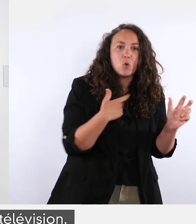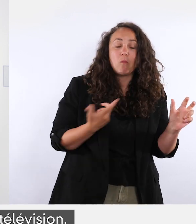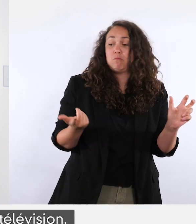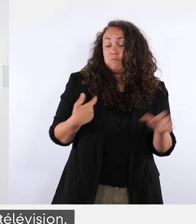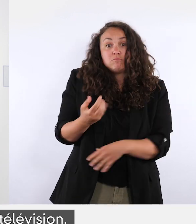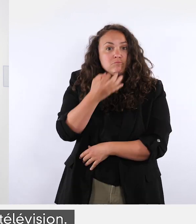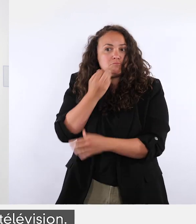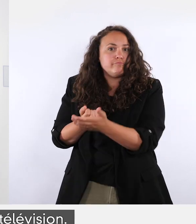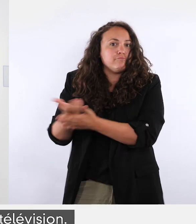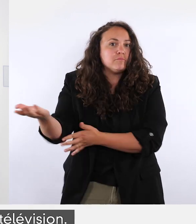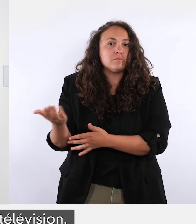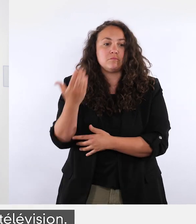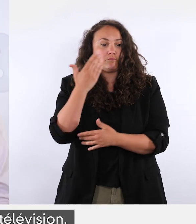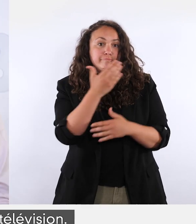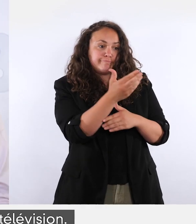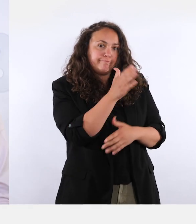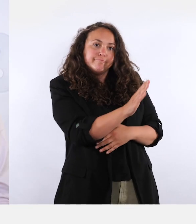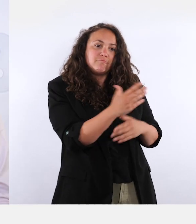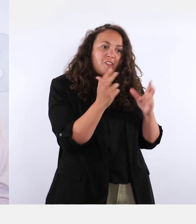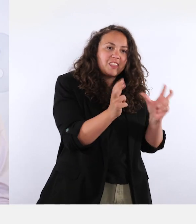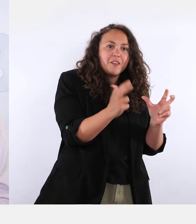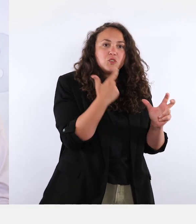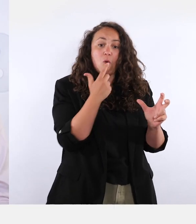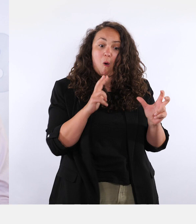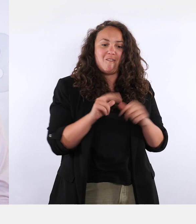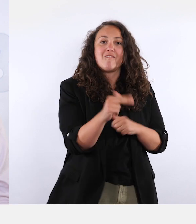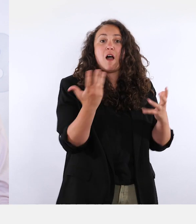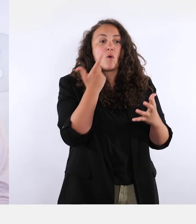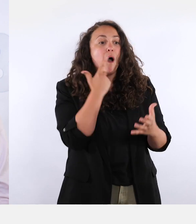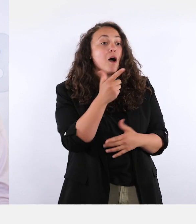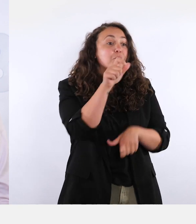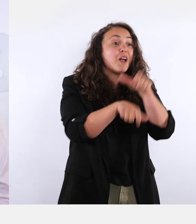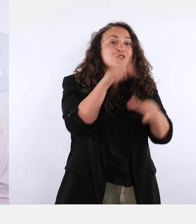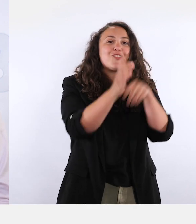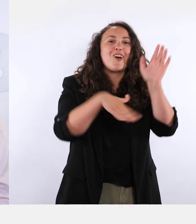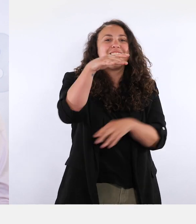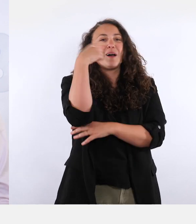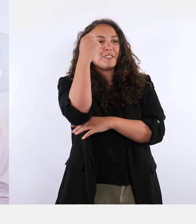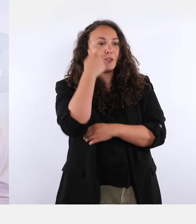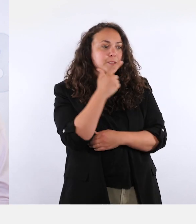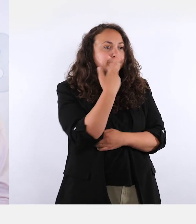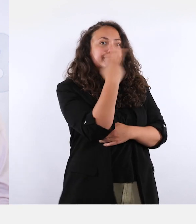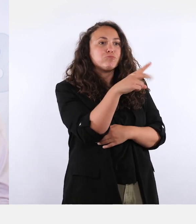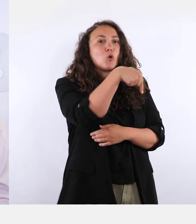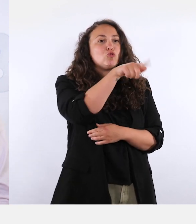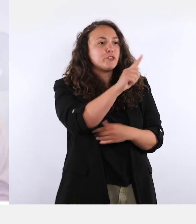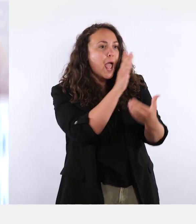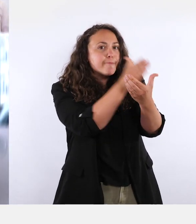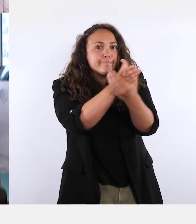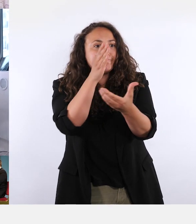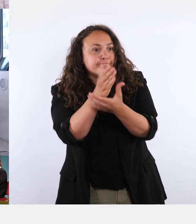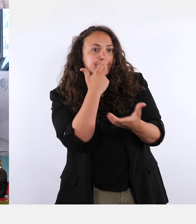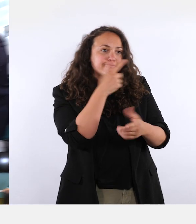une télévision. Et je leur disais que dans le cadre de cette télévision, on allait interroger dans leur QG les personnes qui se présenteraient à la